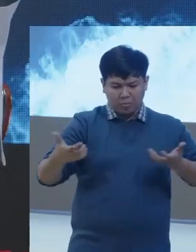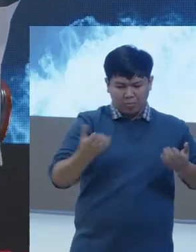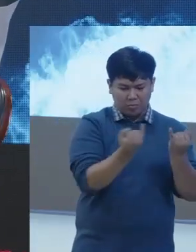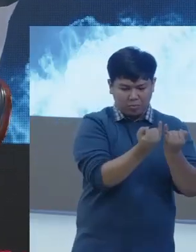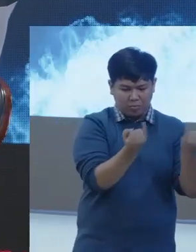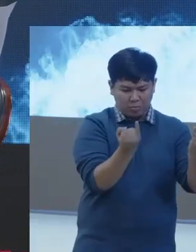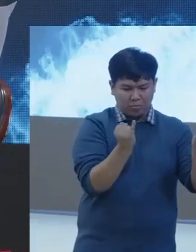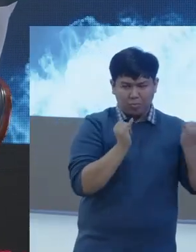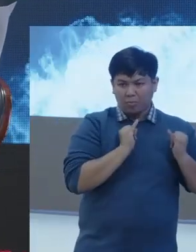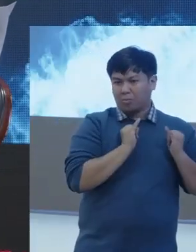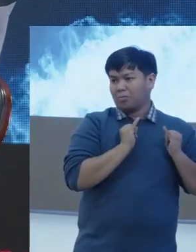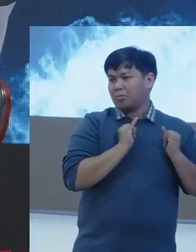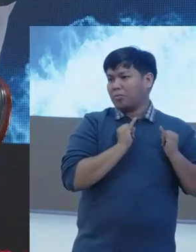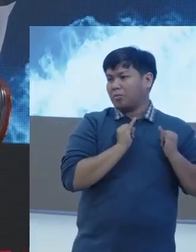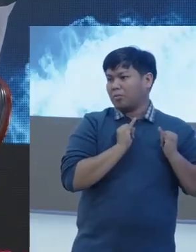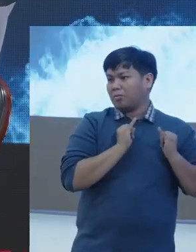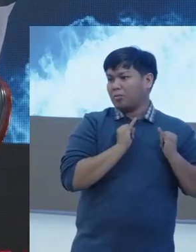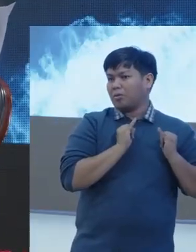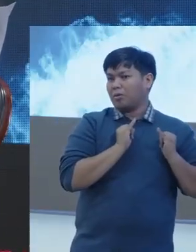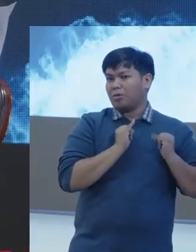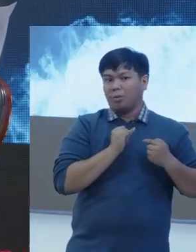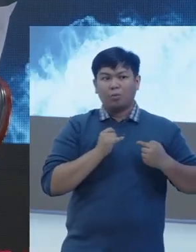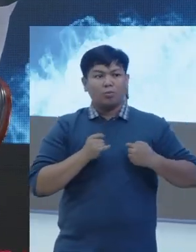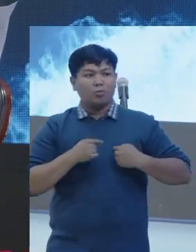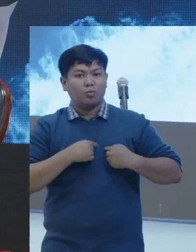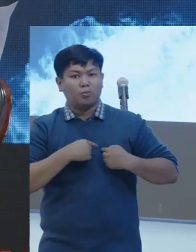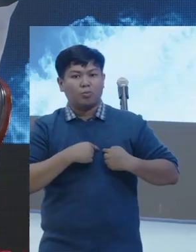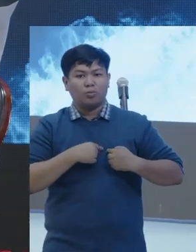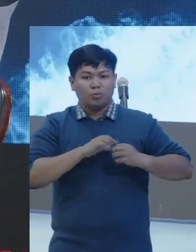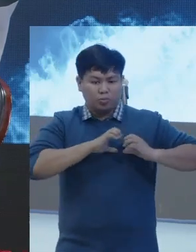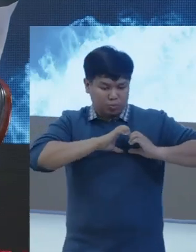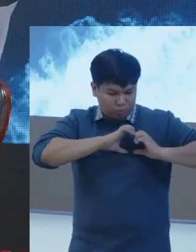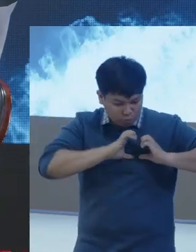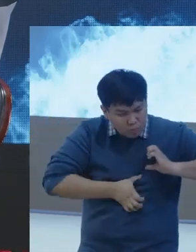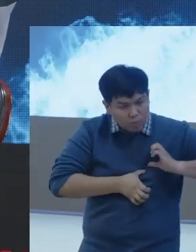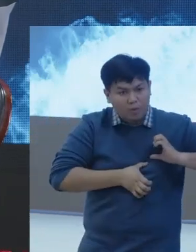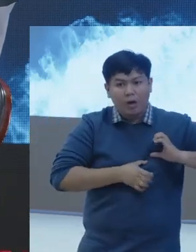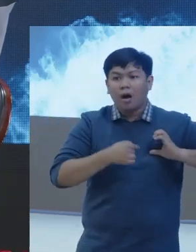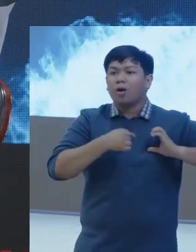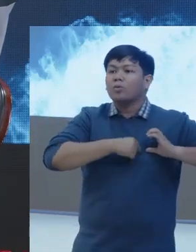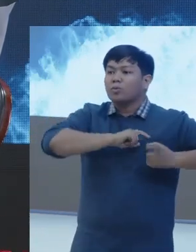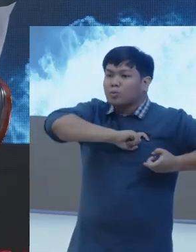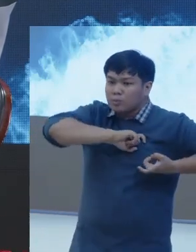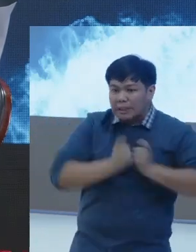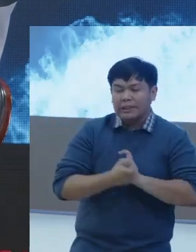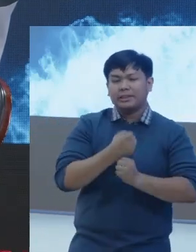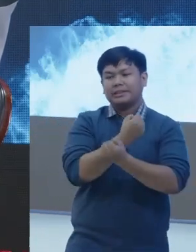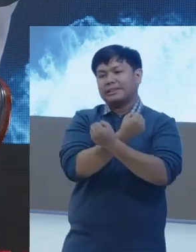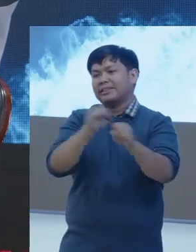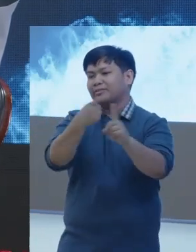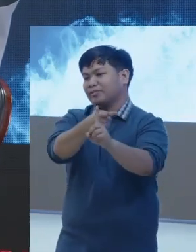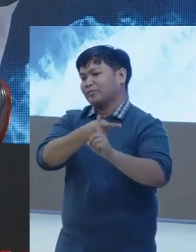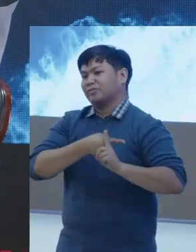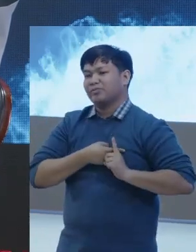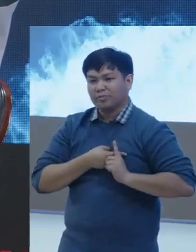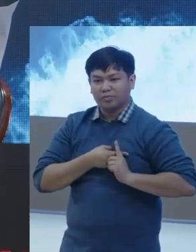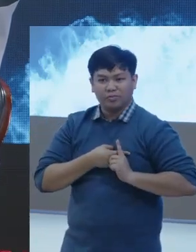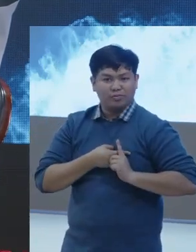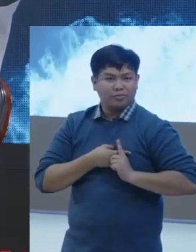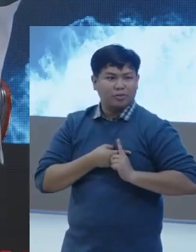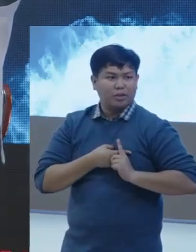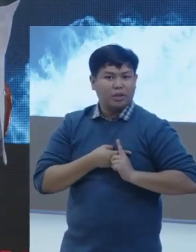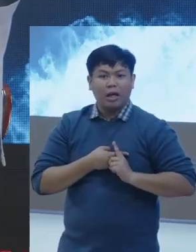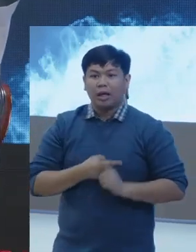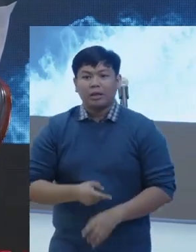heart. At dahil dito, sila ay naligtas. Ang kapangyarihan na nagliligtas ay wala sa galing